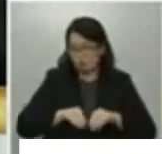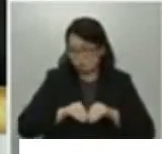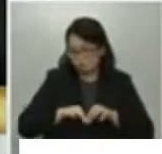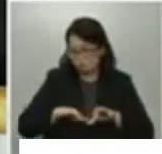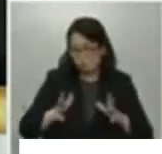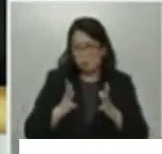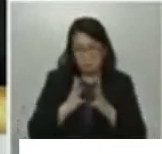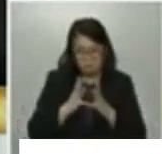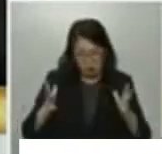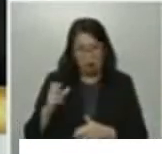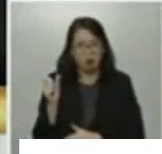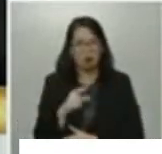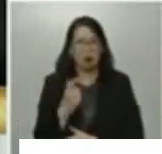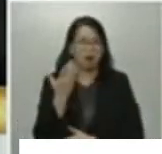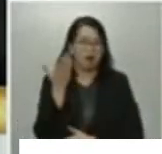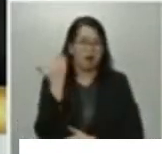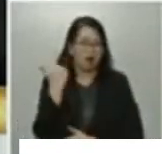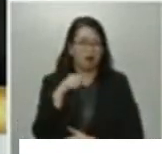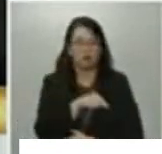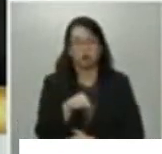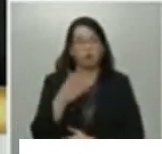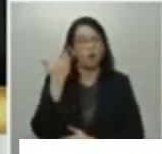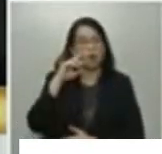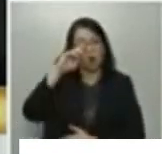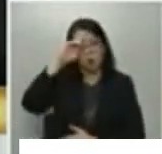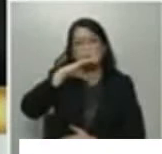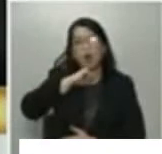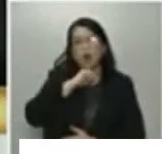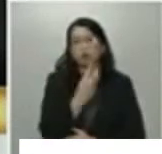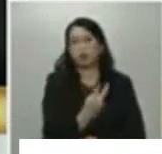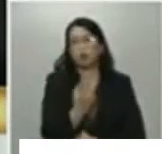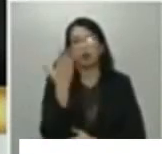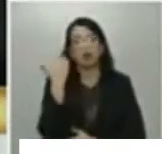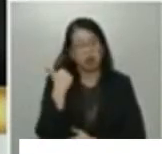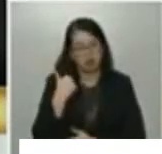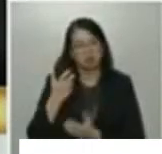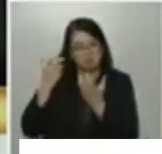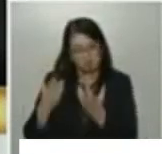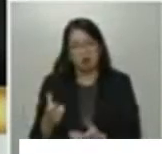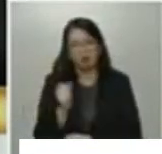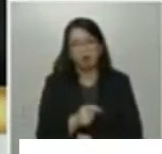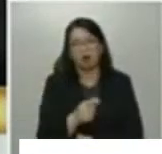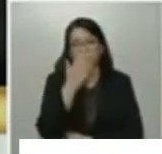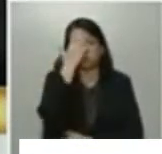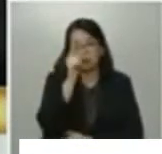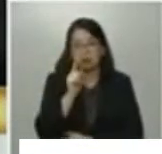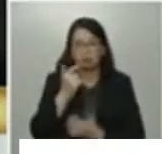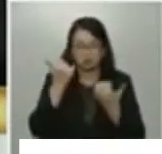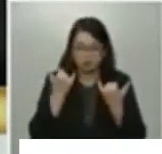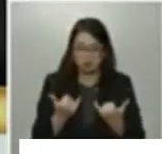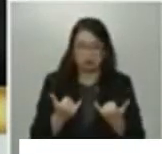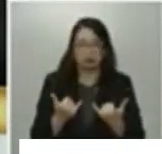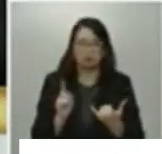าเชื้อนะมากกว่าโรคซาหรือโรคเมอร์สนะครับที่ผ่านมาเพราะว่าตอนนี้ยืนยัน